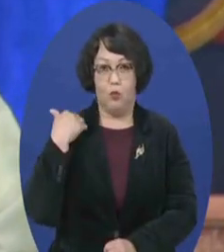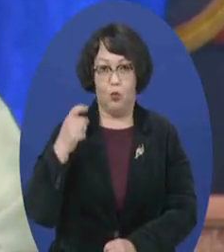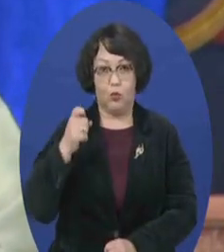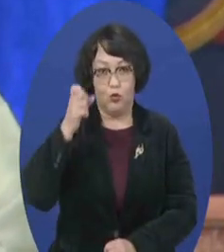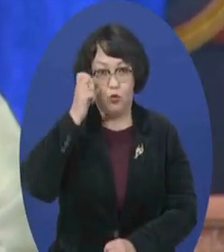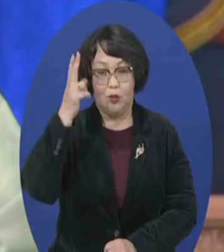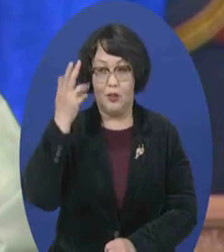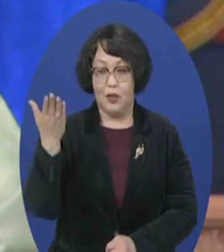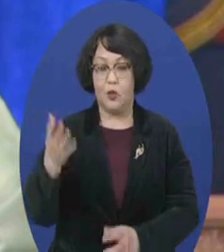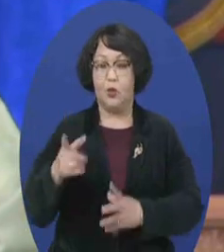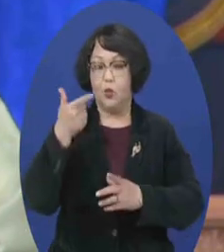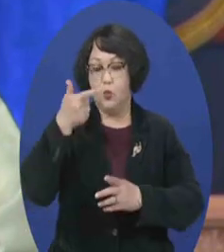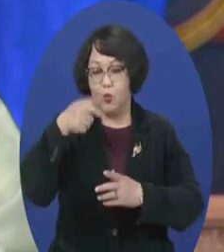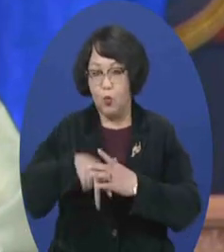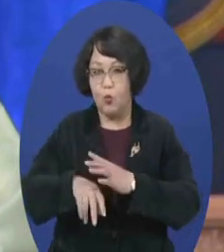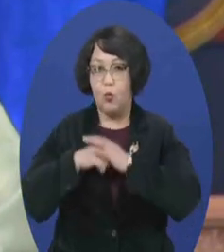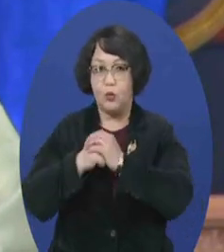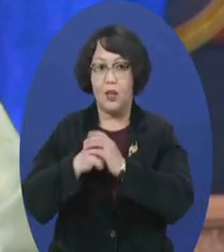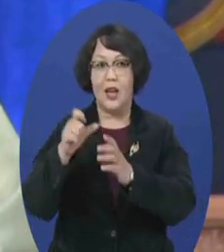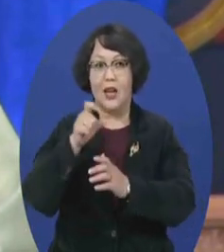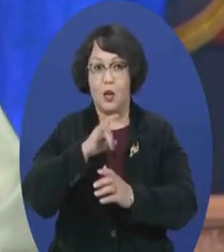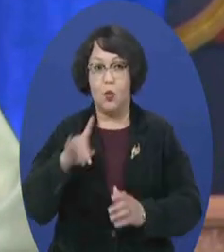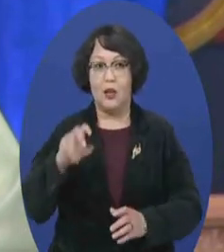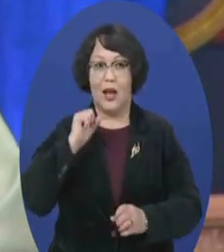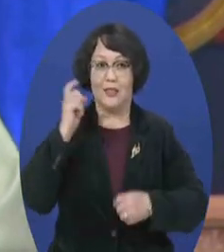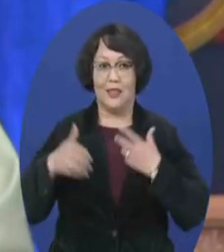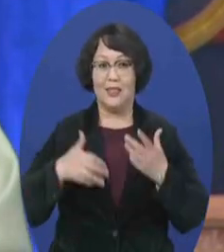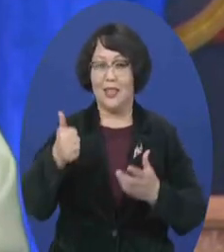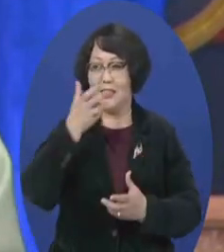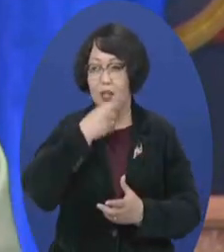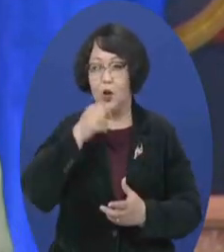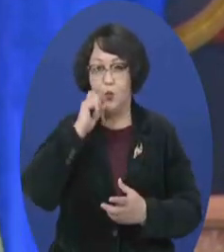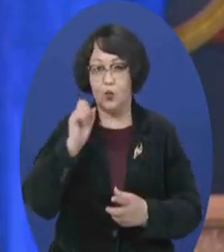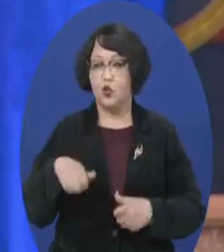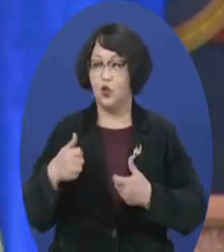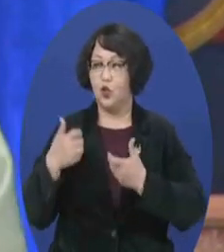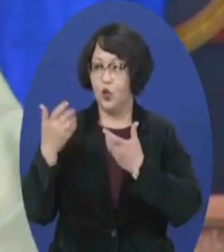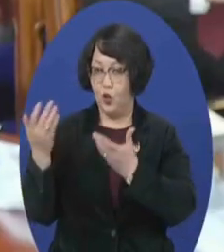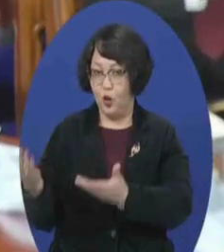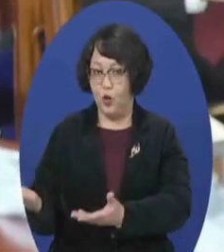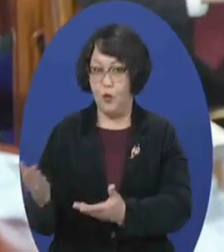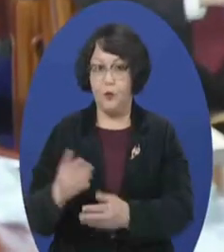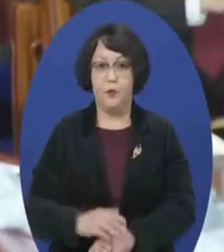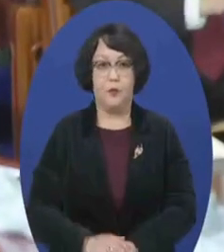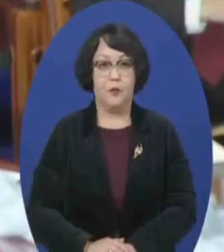хүндэтгэл илэрхийлж эрүүл инх аз жаргал сайн сайхан бүхнийг хүсэн ерөөж байна.